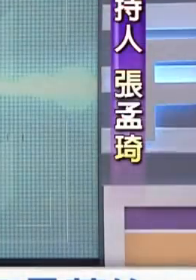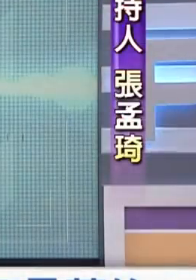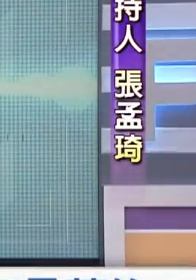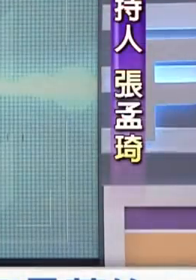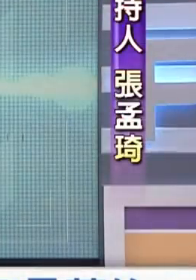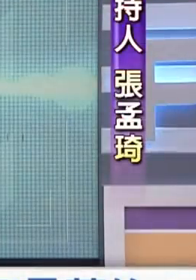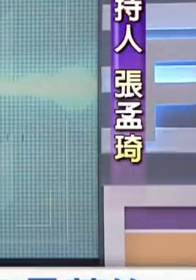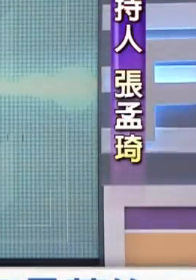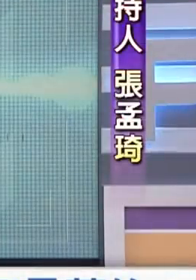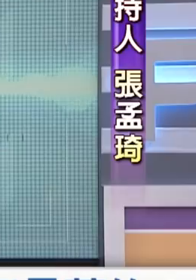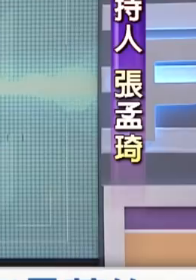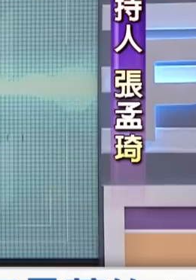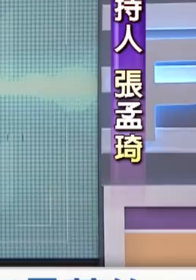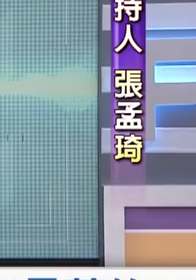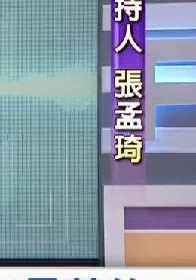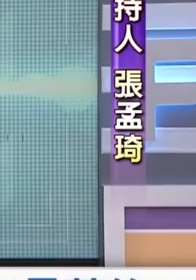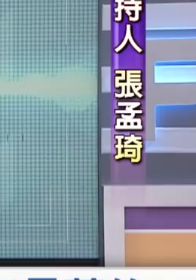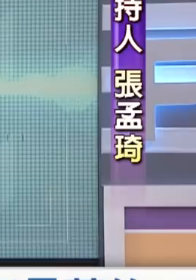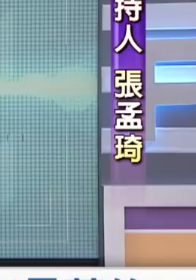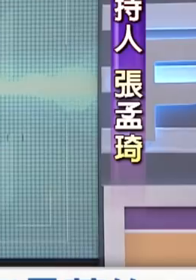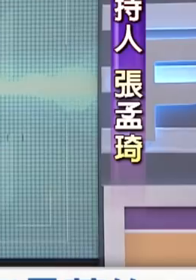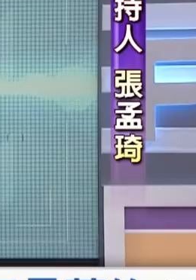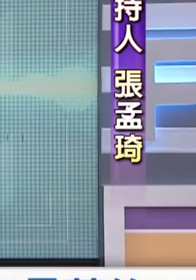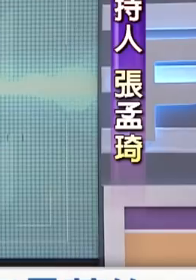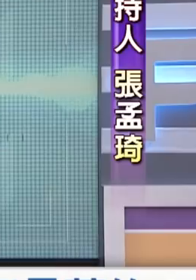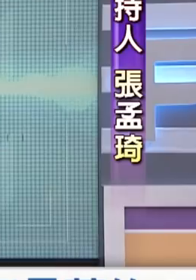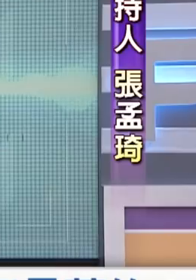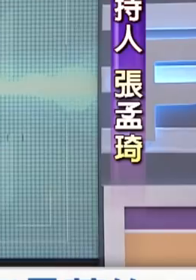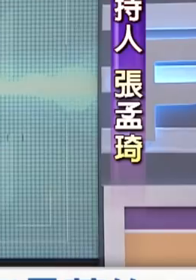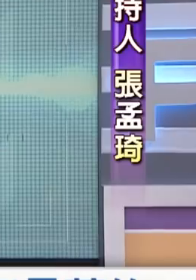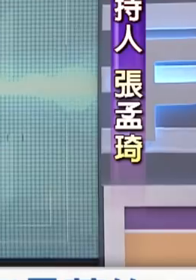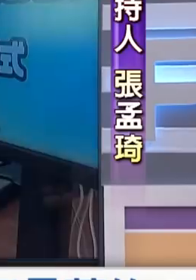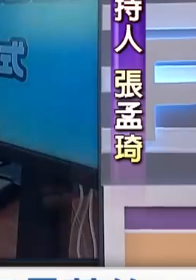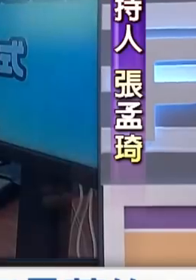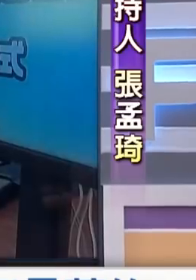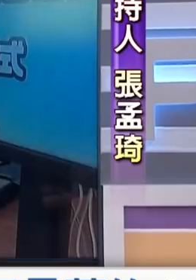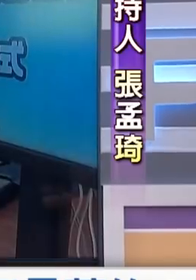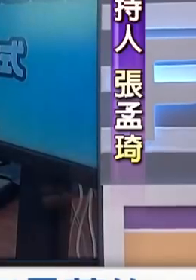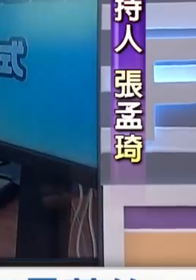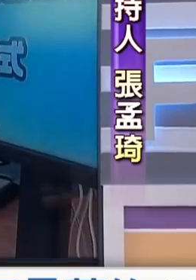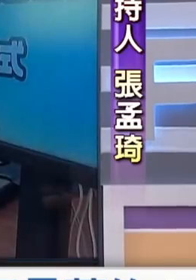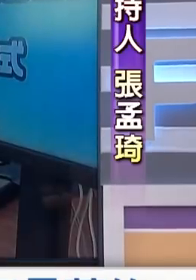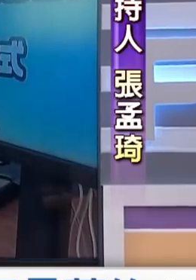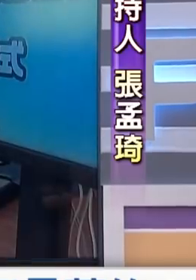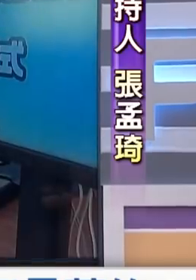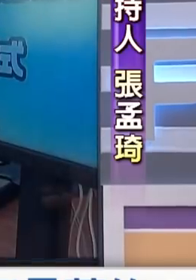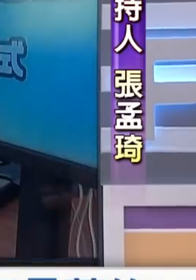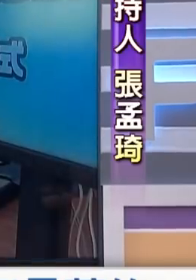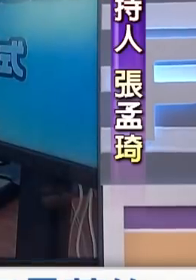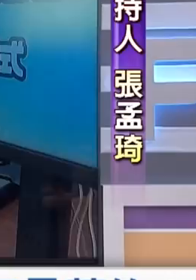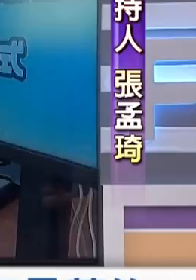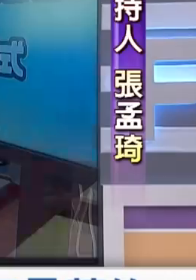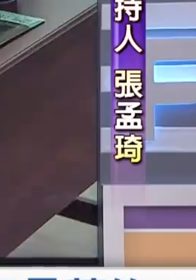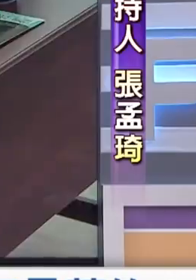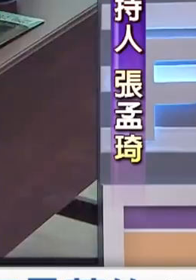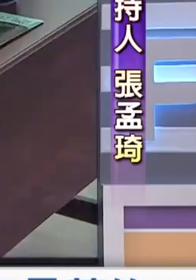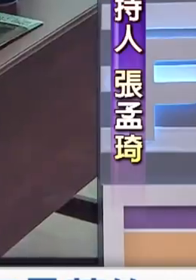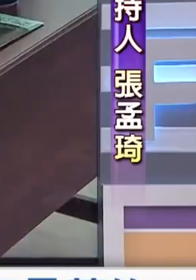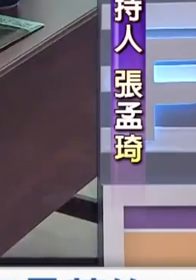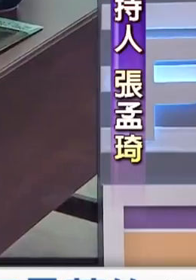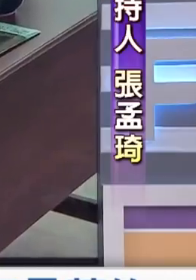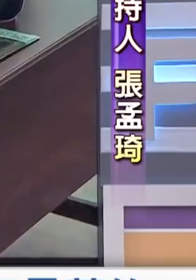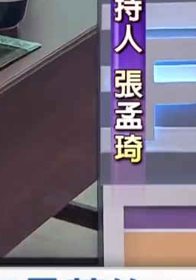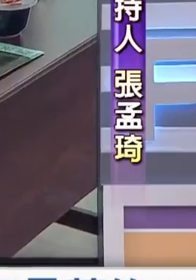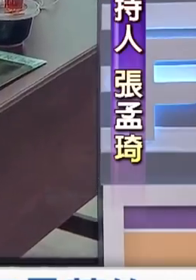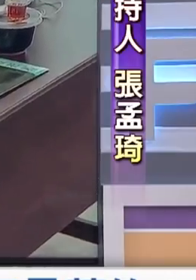迎收看《台湾向前行》，台湾向前行，我是孟琪。武汉肺炎，台湾已经连续三天都是零确诊。好，今天